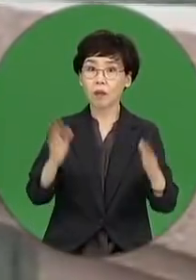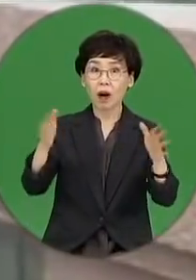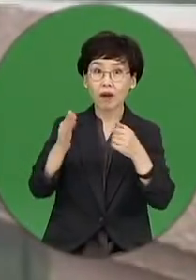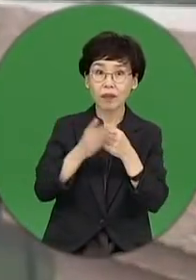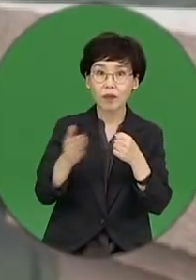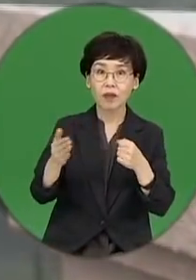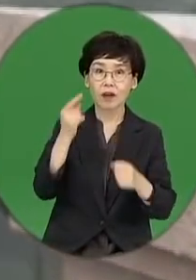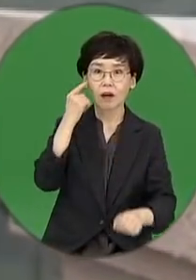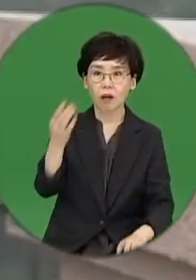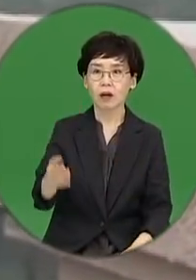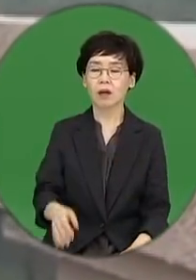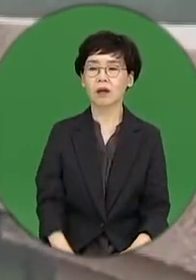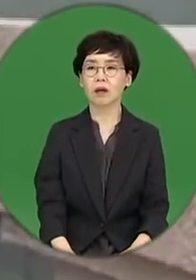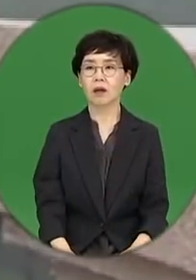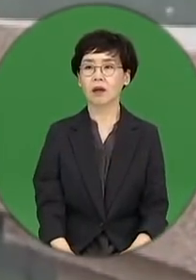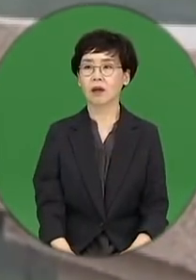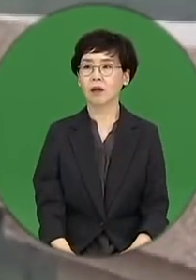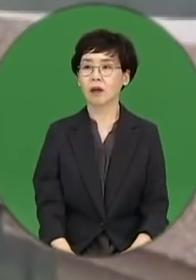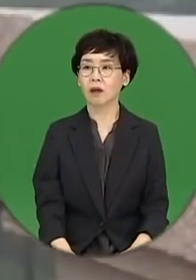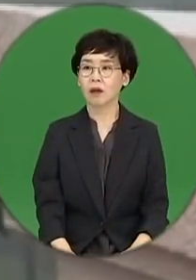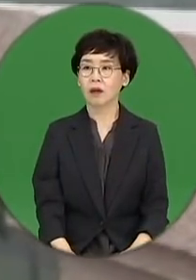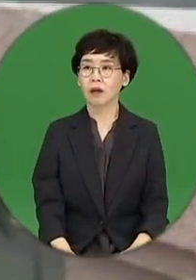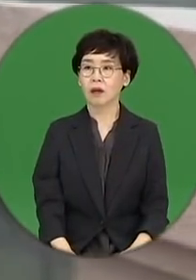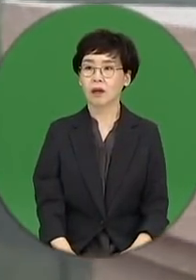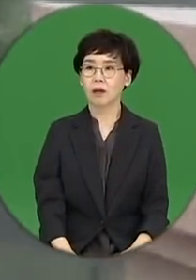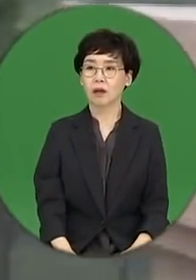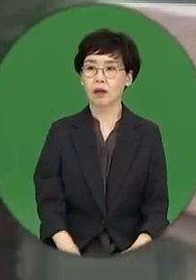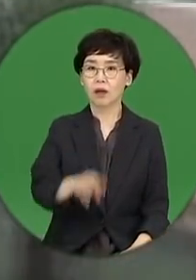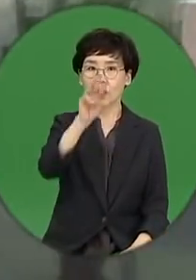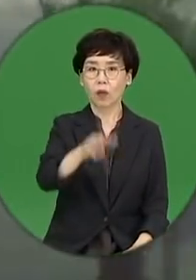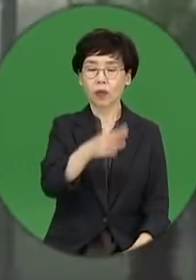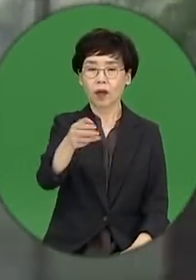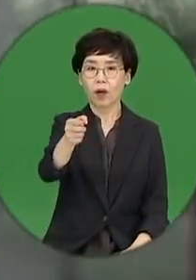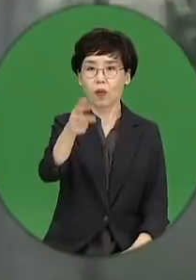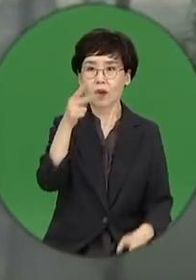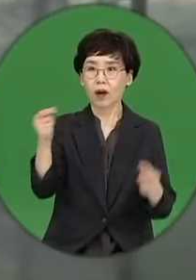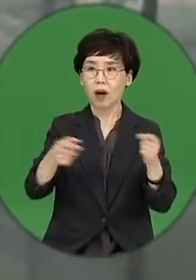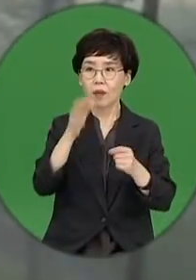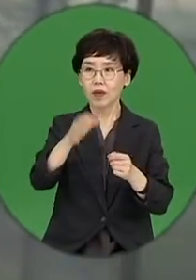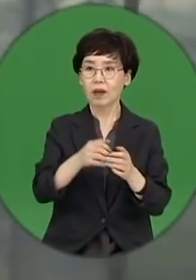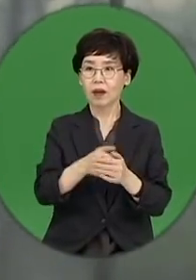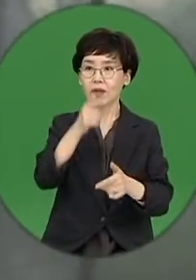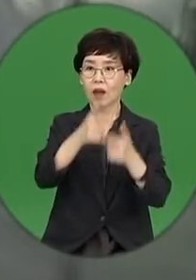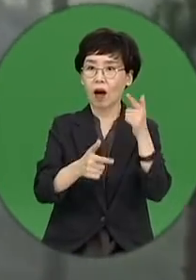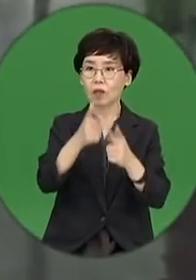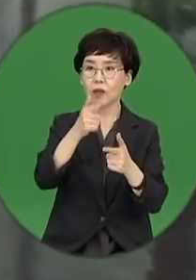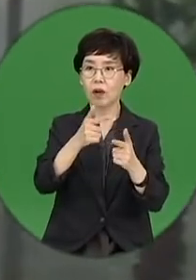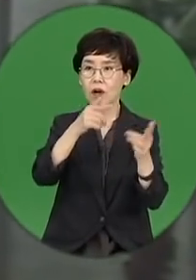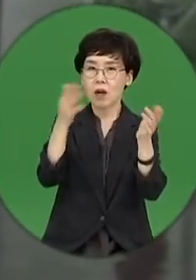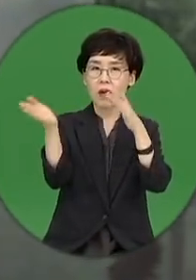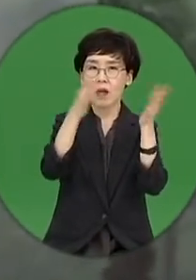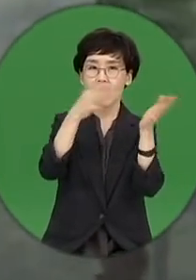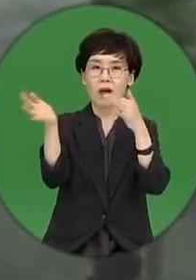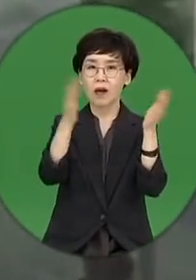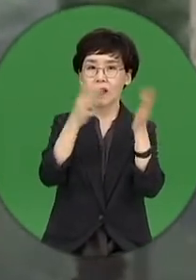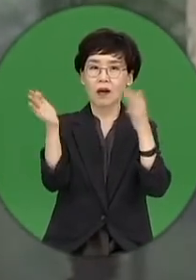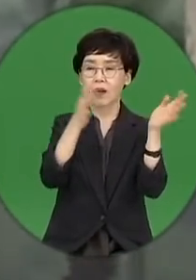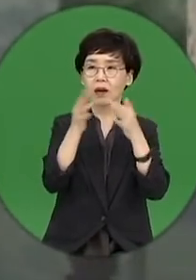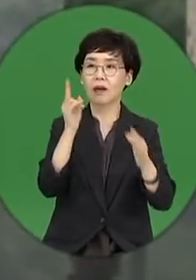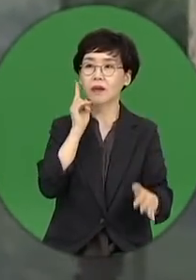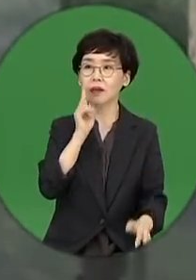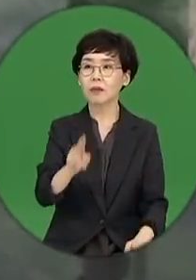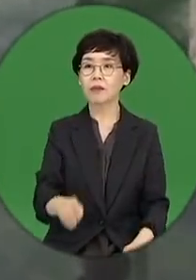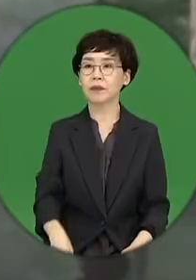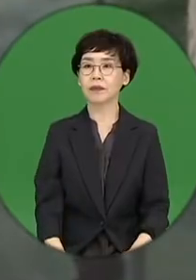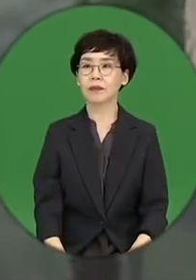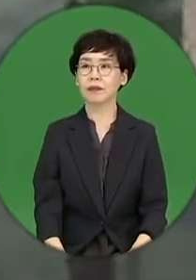저렇게 됐을까요? 예, 우리 서귀포시 롯데호텔인데요. 야자수 굉장히 많이 거세게 흔들리는 걸 보실 수